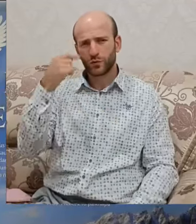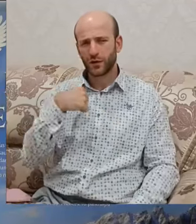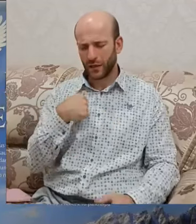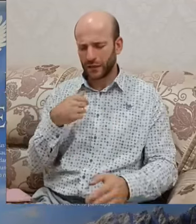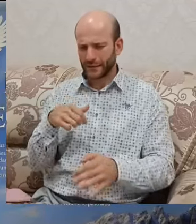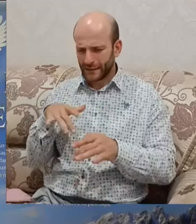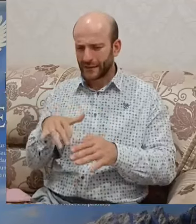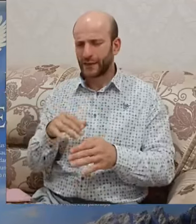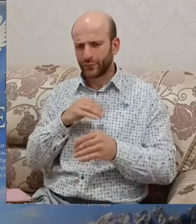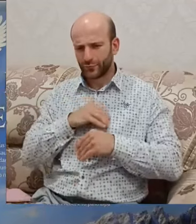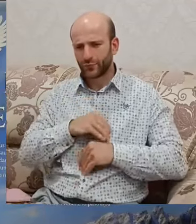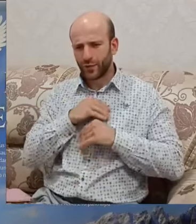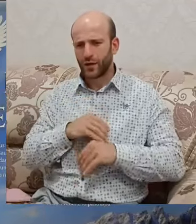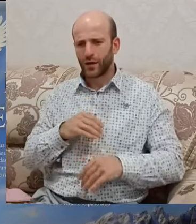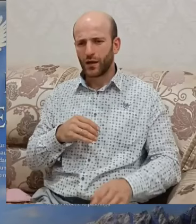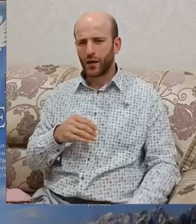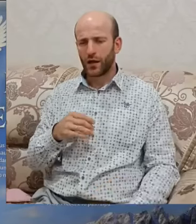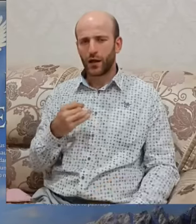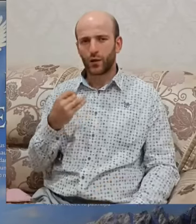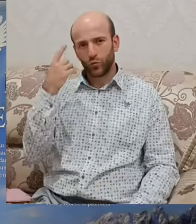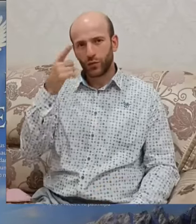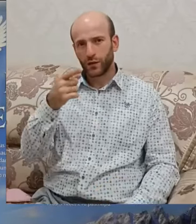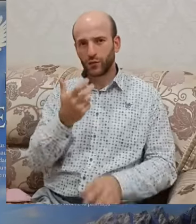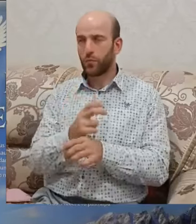всего хватило и еще осталось.